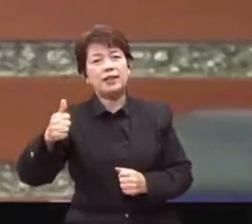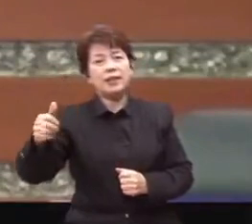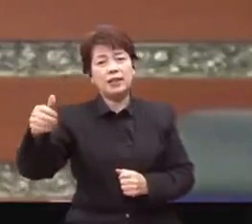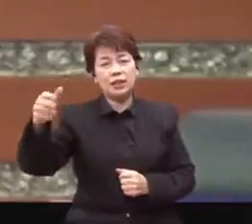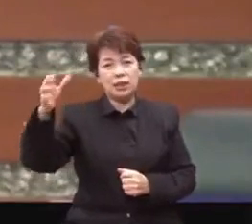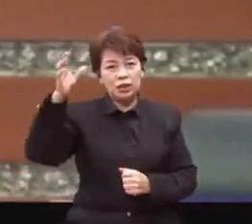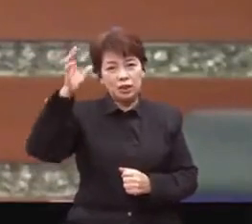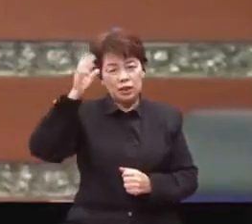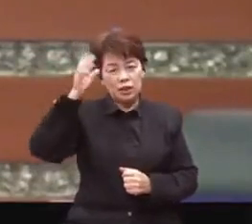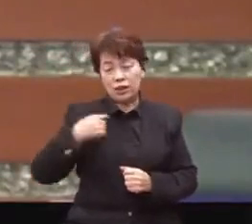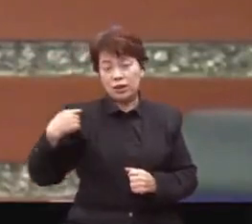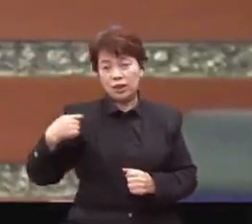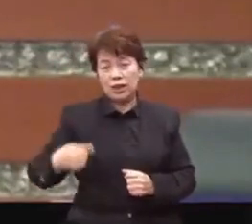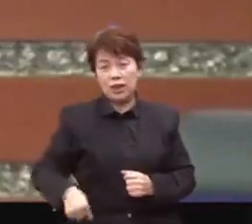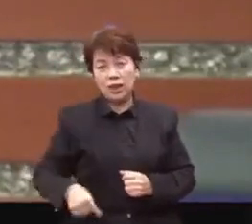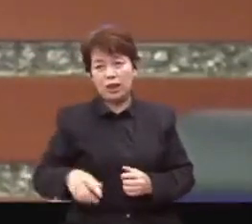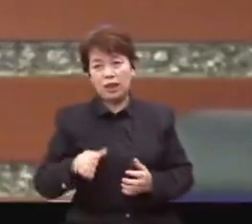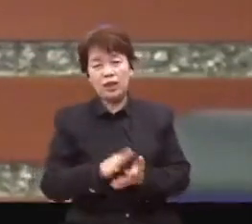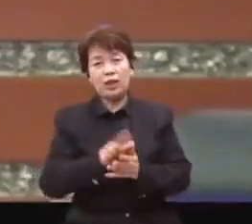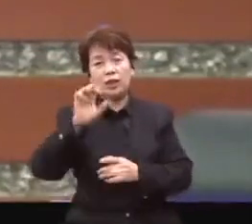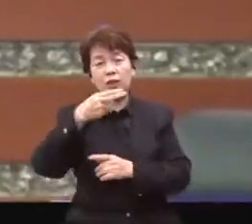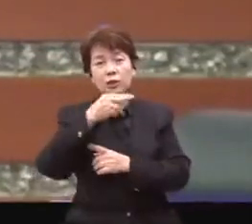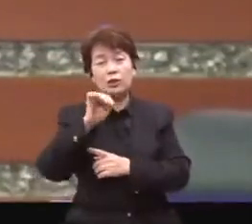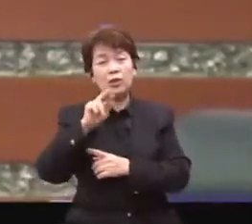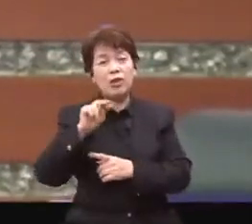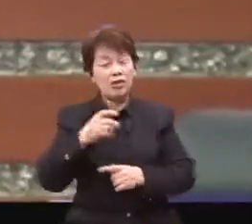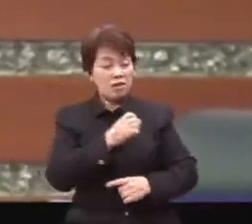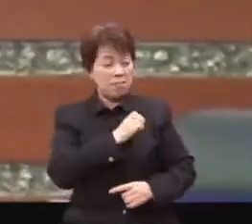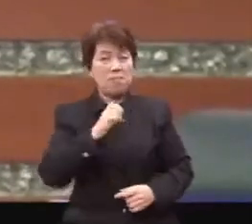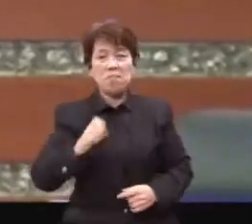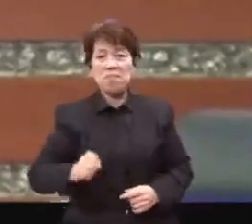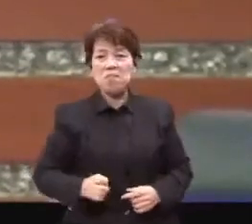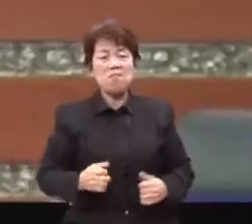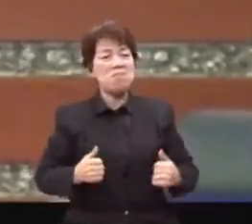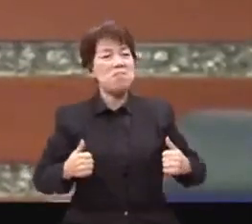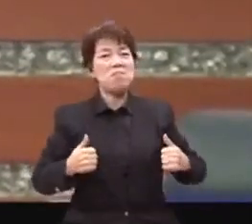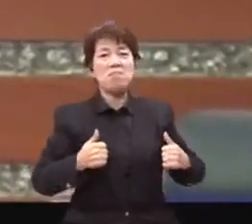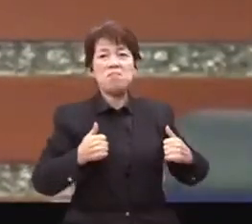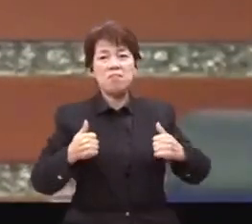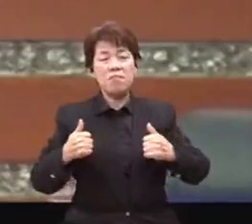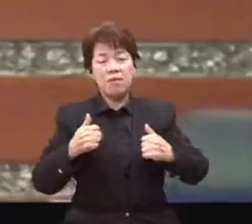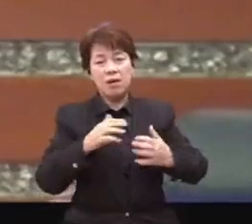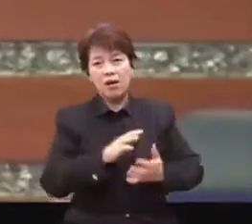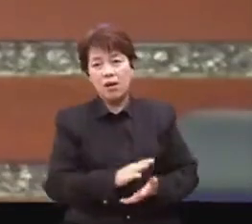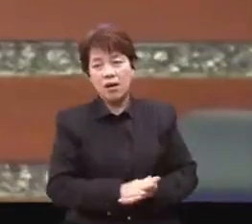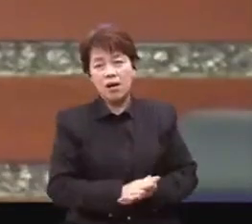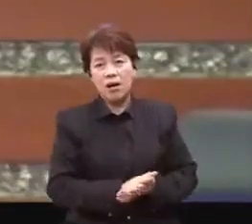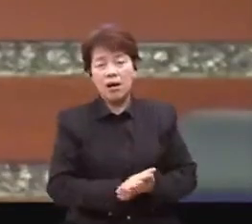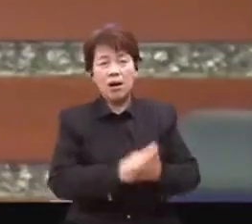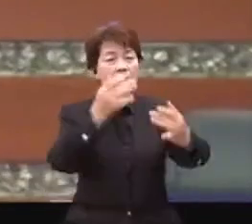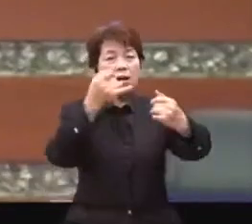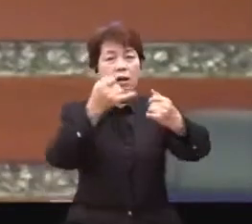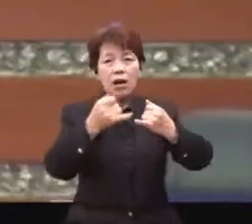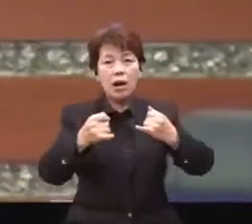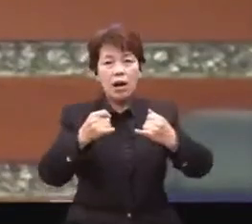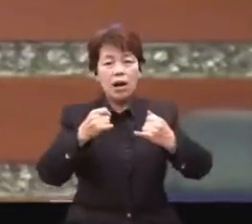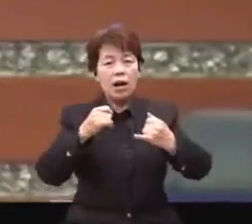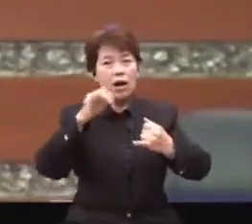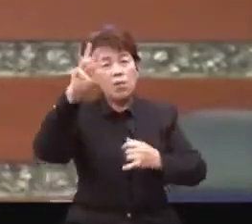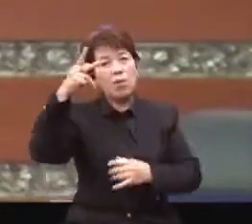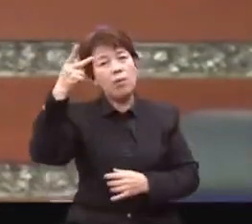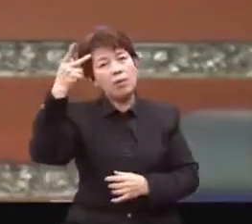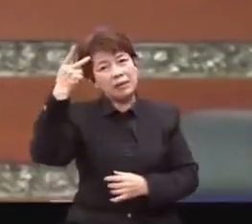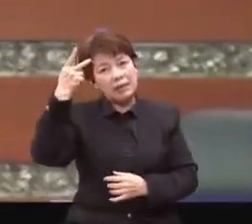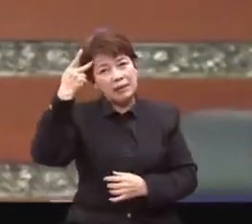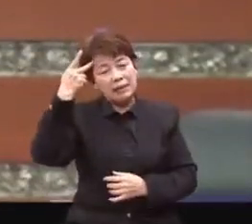sangat korak tidak mengurus takdir kerajaan dengan baik politik kucah kecil sebagai akibatnya negara China